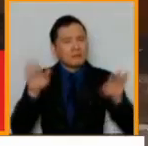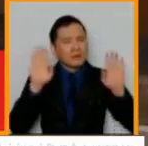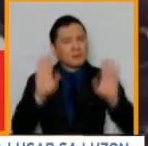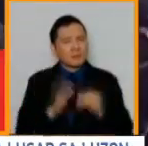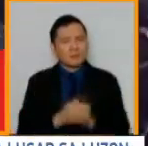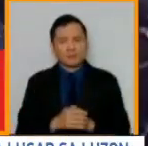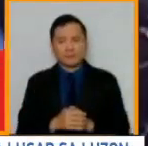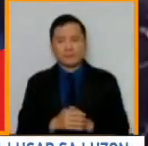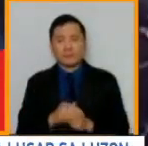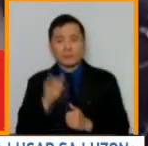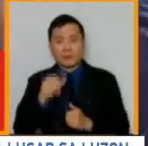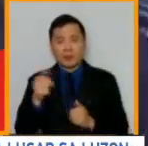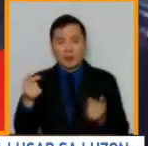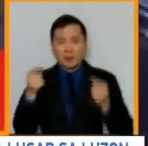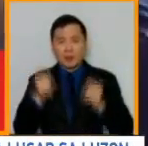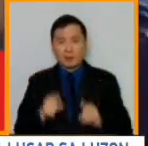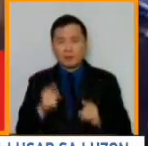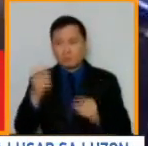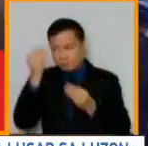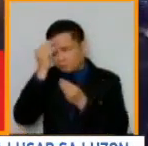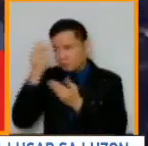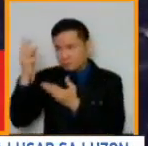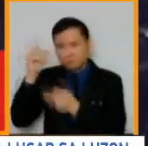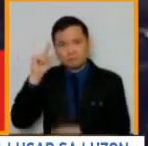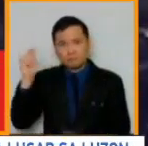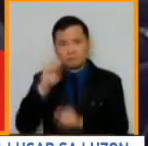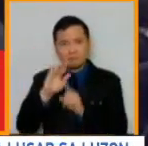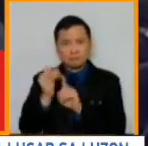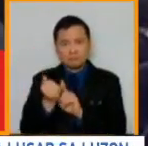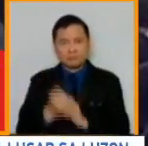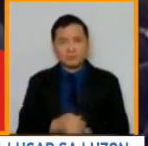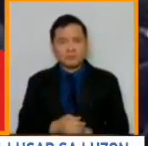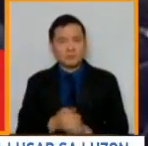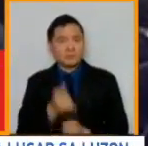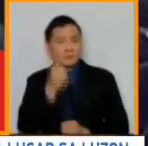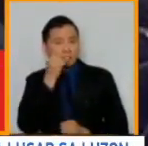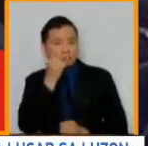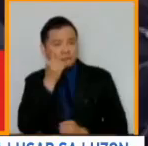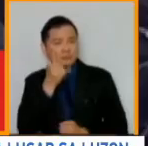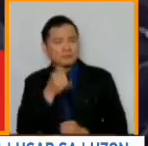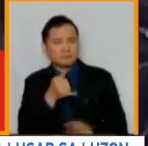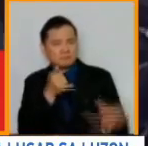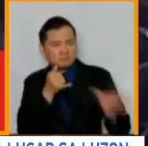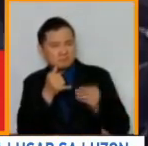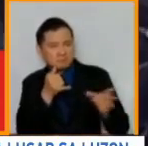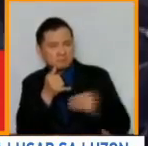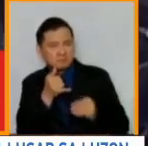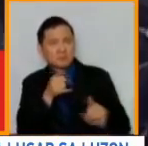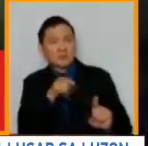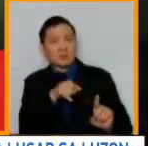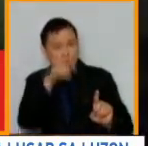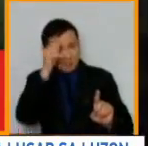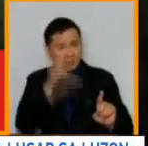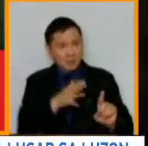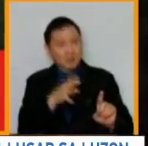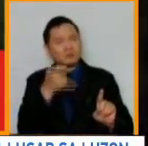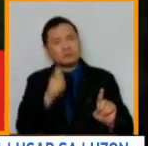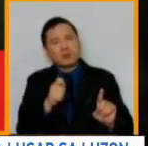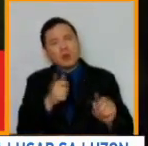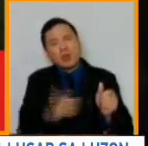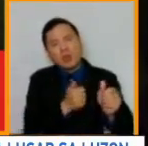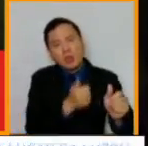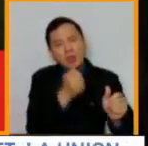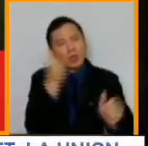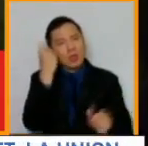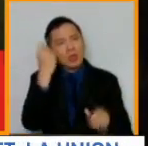at pulisya. Nang ma-monitor daw niya ito sa CCTV, sinubukan pa niyang habulin ng lalaki pero hindi na inabutan. Sa panahon po